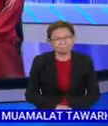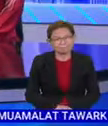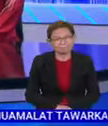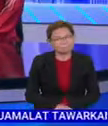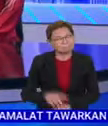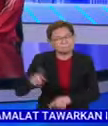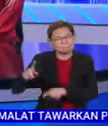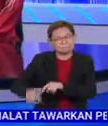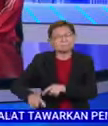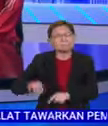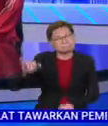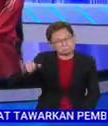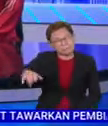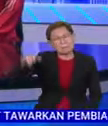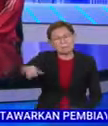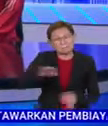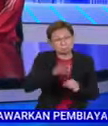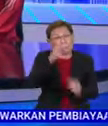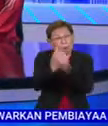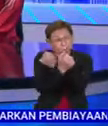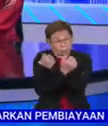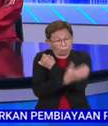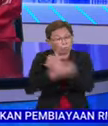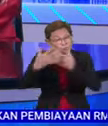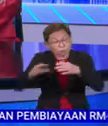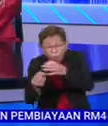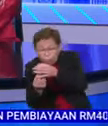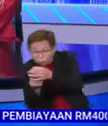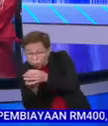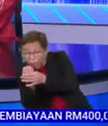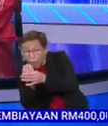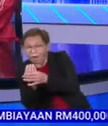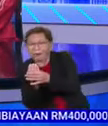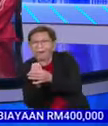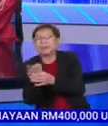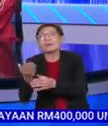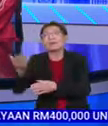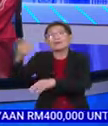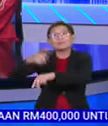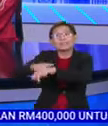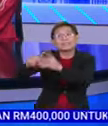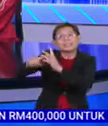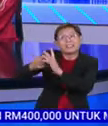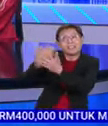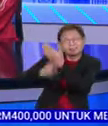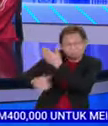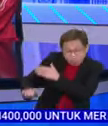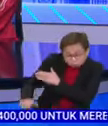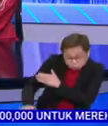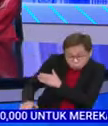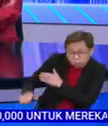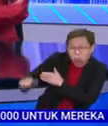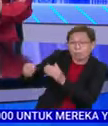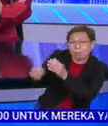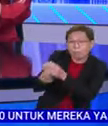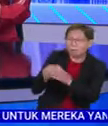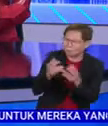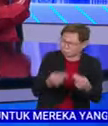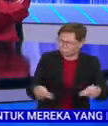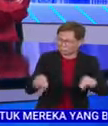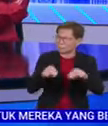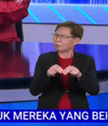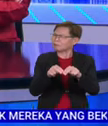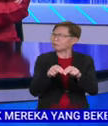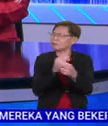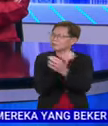Tidak dapat dinafikan, semangat patriotik telah disemai sejak di peringkat kanak-kanak lagi. Namun, apakah nilai cinta